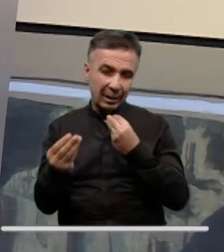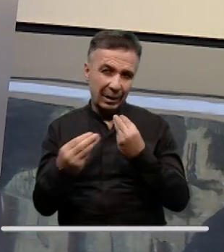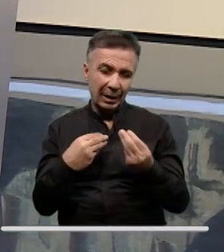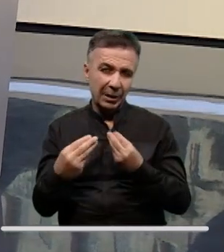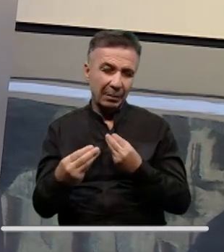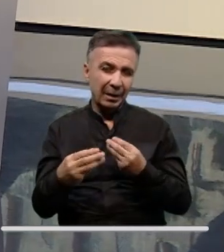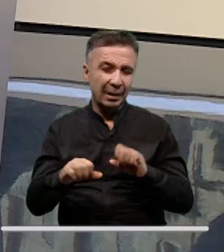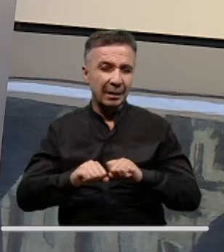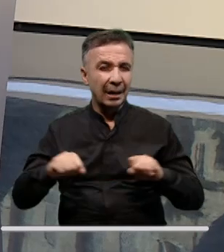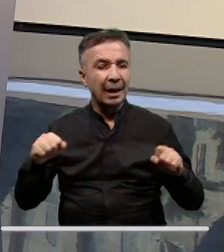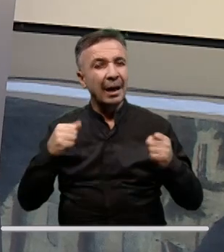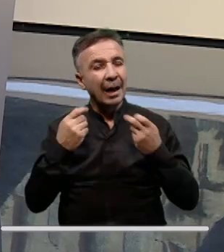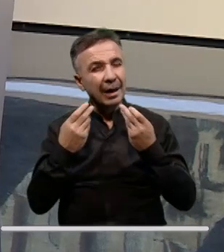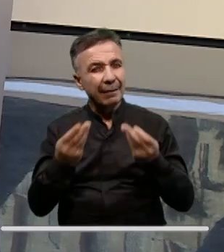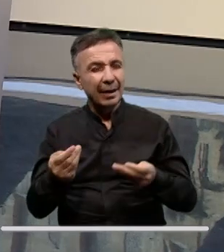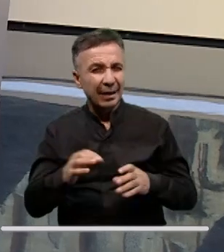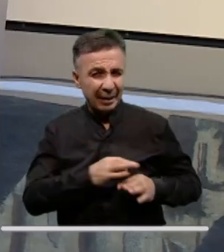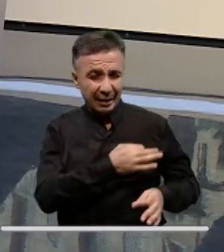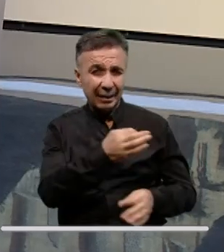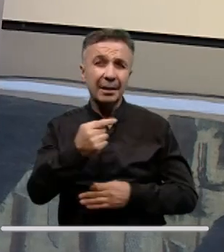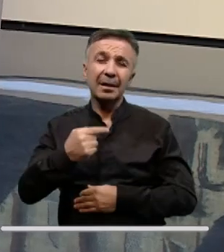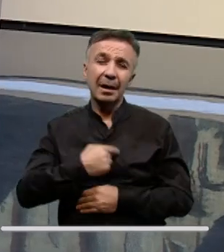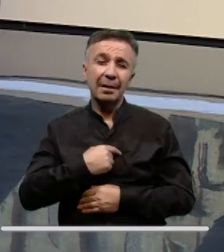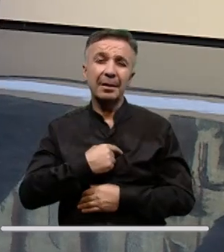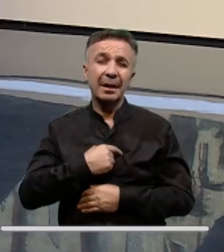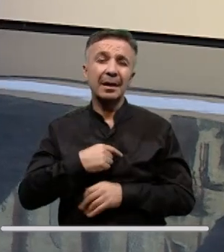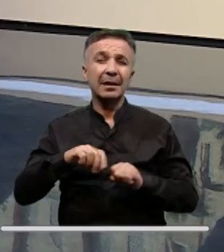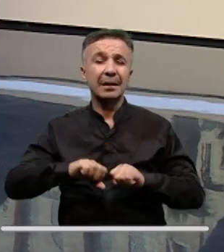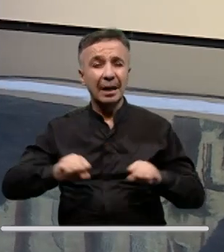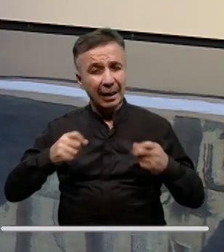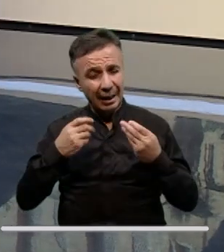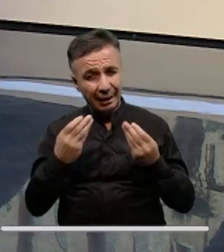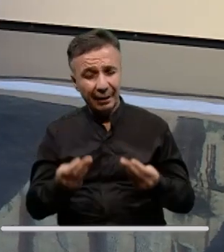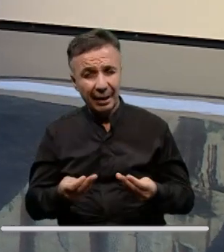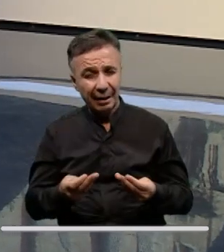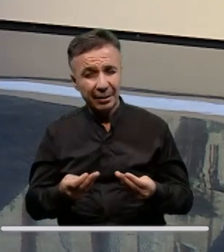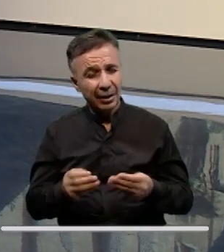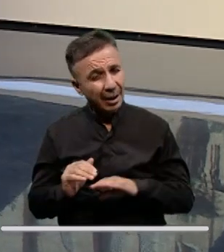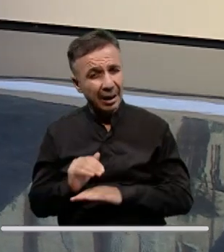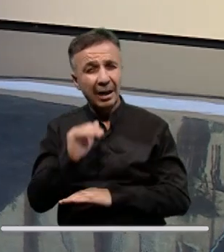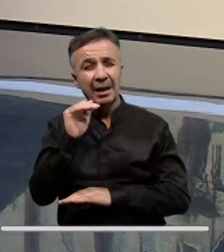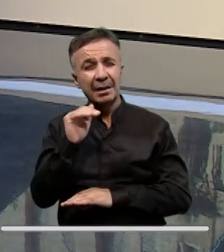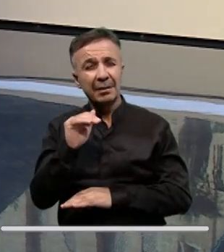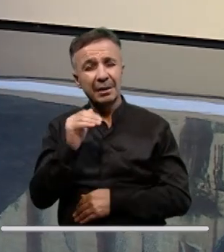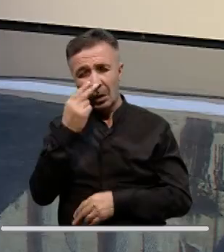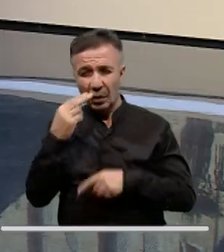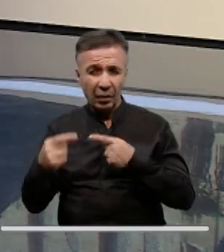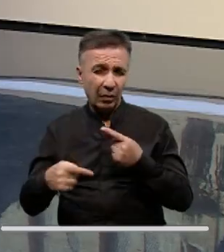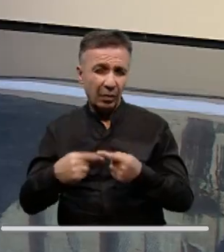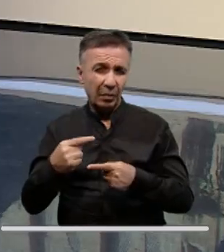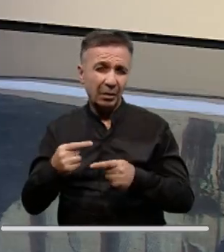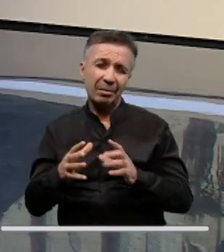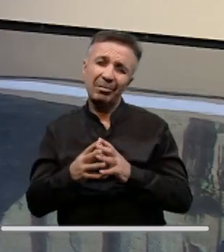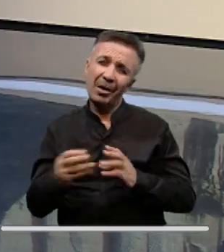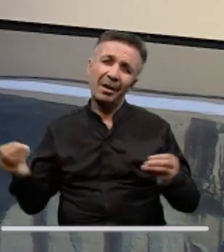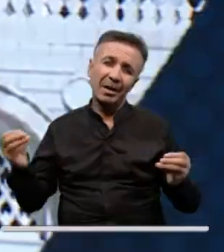zedeleyen insanların kalbini Eee sıkıntıya sokan durumu hayatımızdan örfü çıkaralım böyle bir